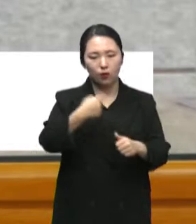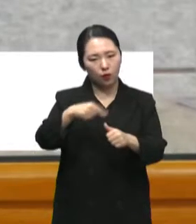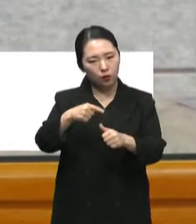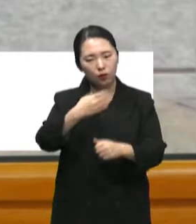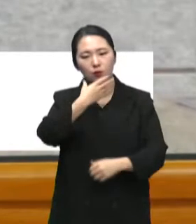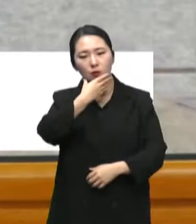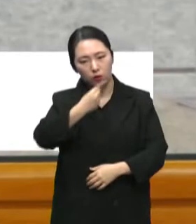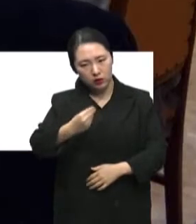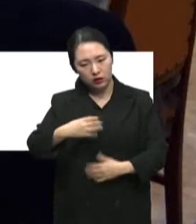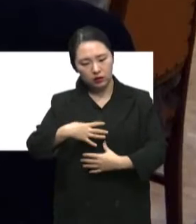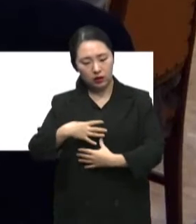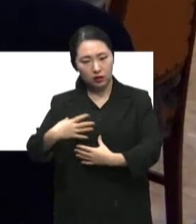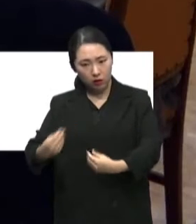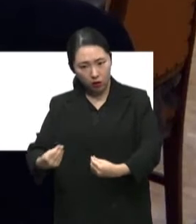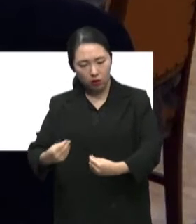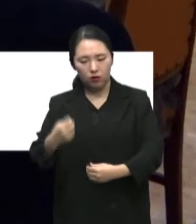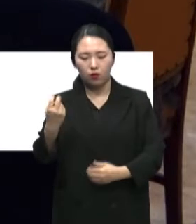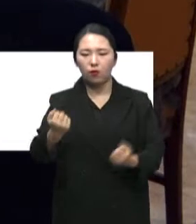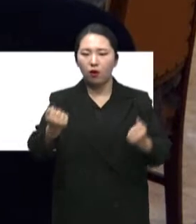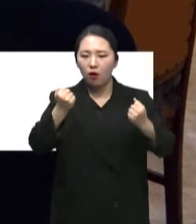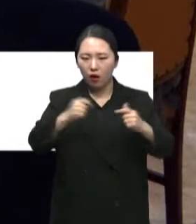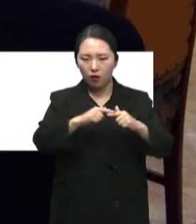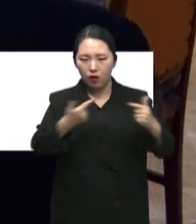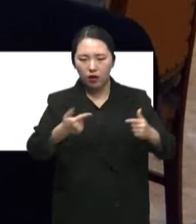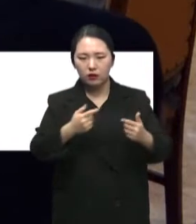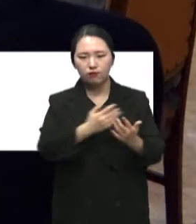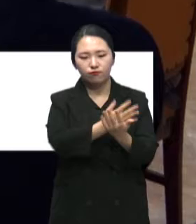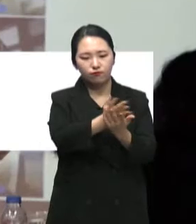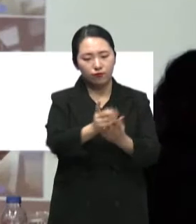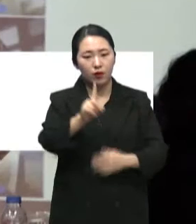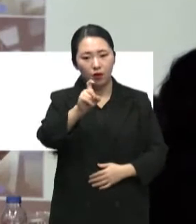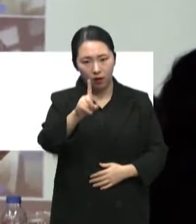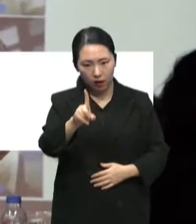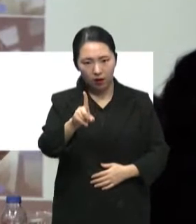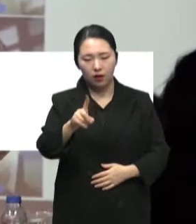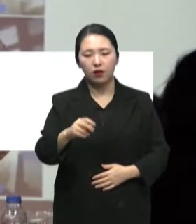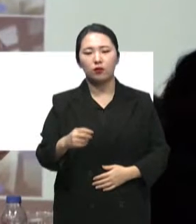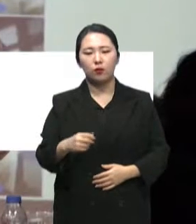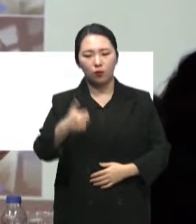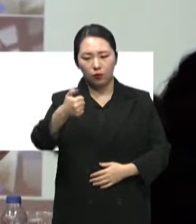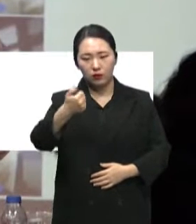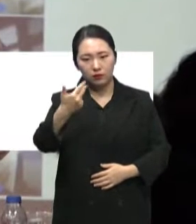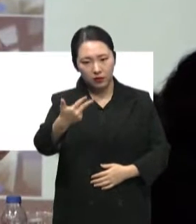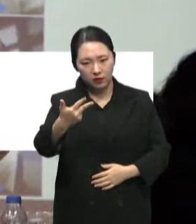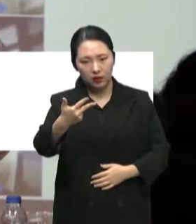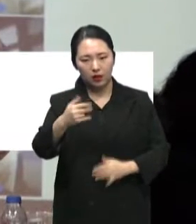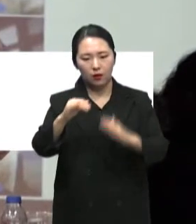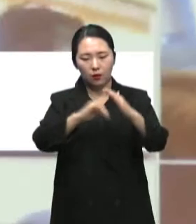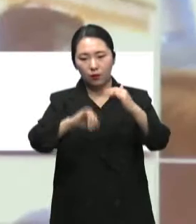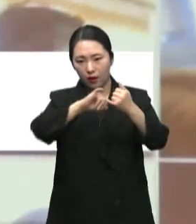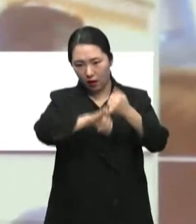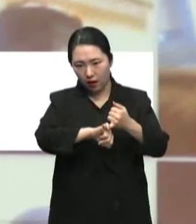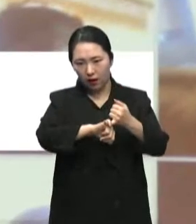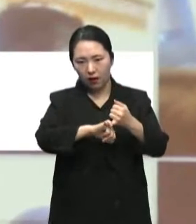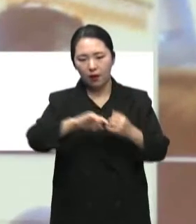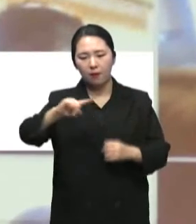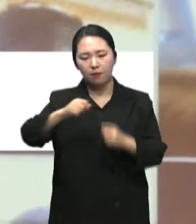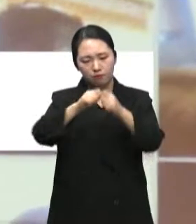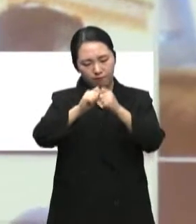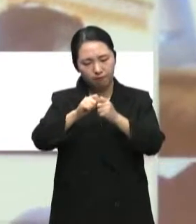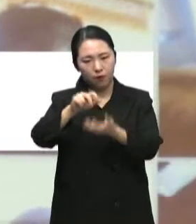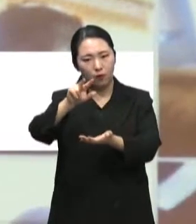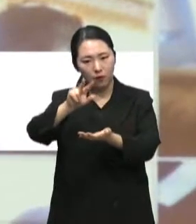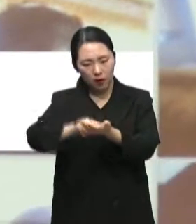안전 그리고 건강 등 11개 정책 분야와 57개 0 약사 그리고 150개 세부